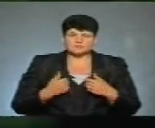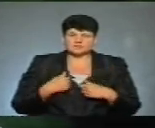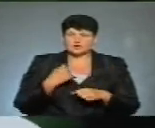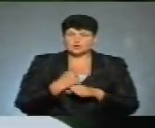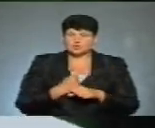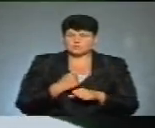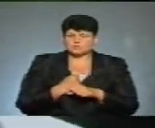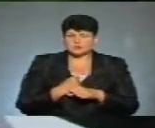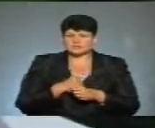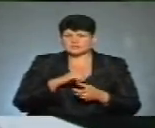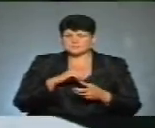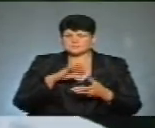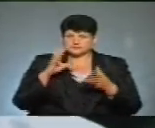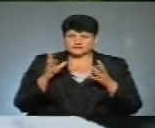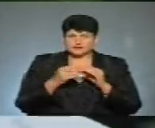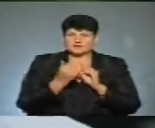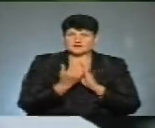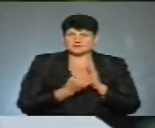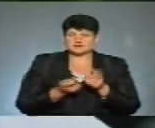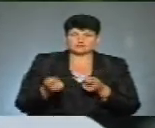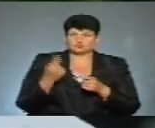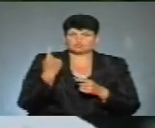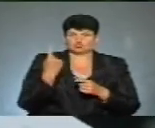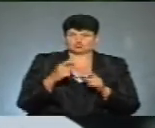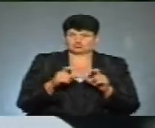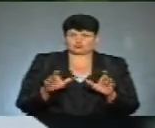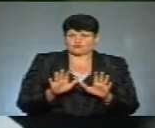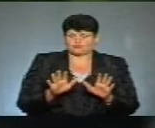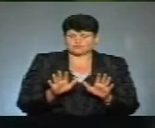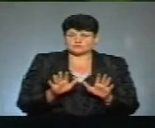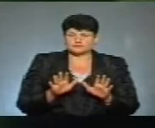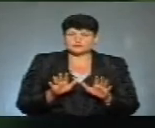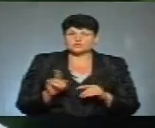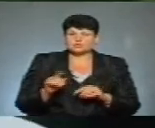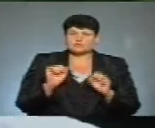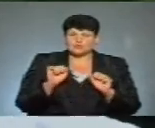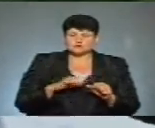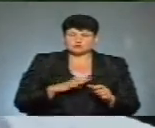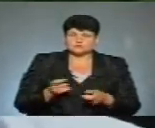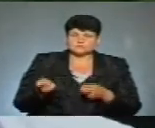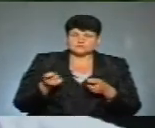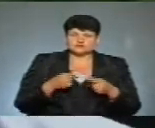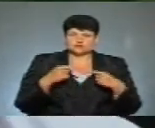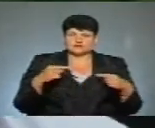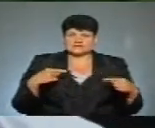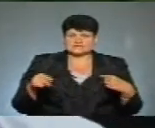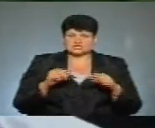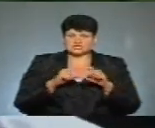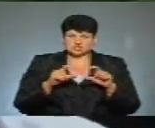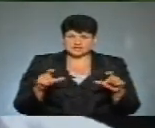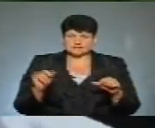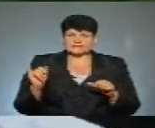робили універсальні графіки, для того ми ж не возимо якусь одну школу, щоб можна було підвести до різних шкіл.